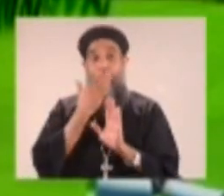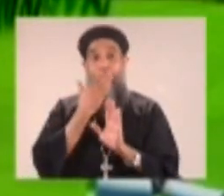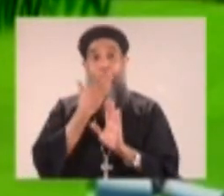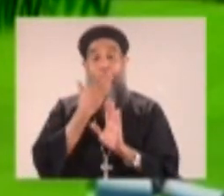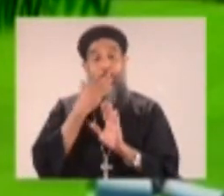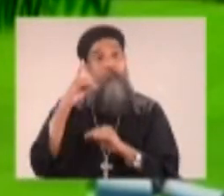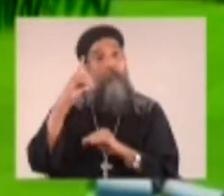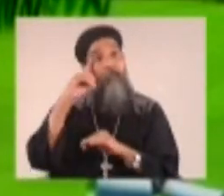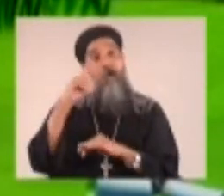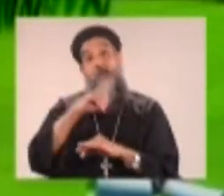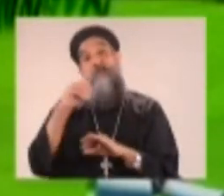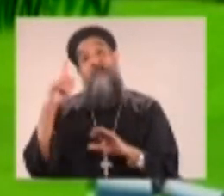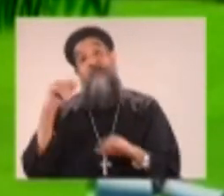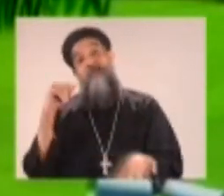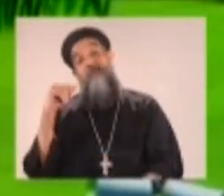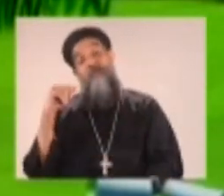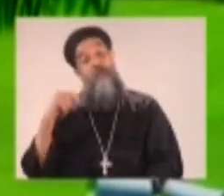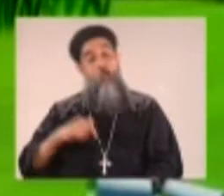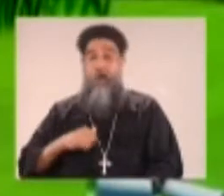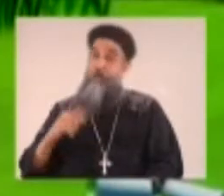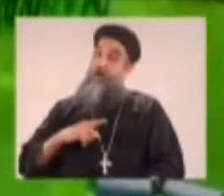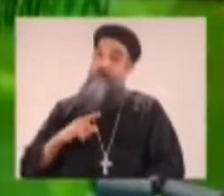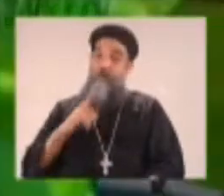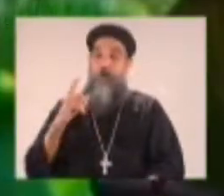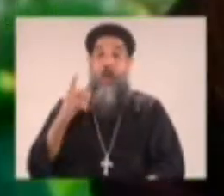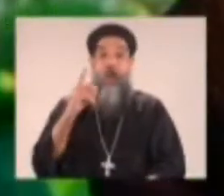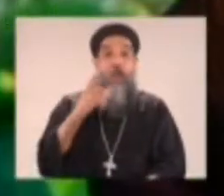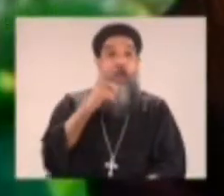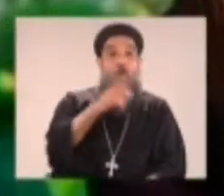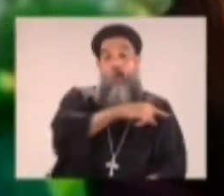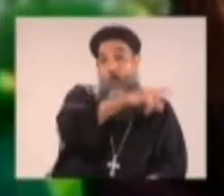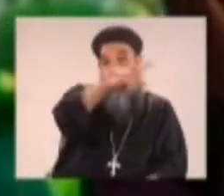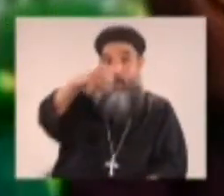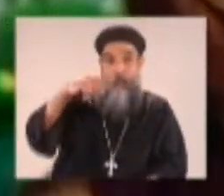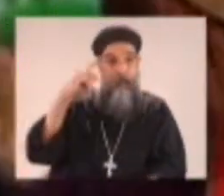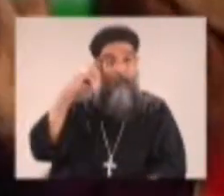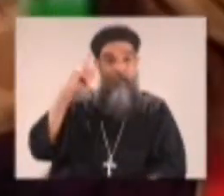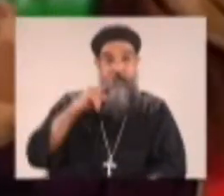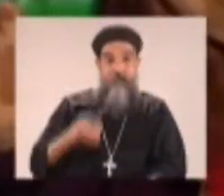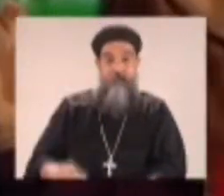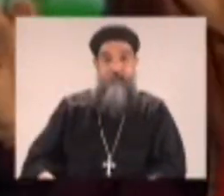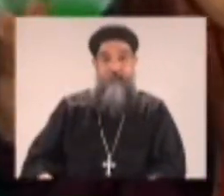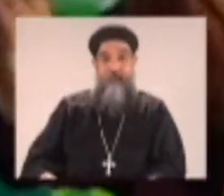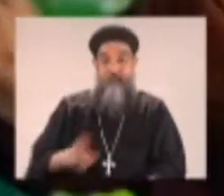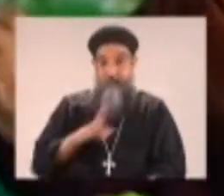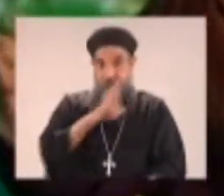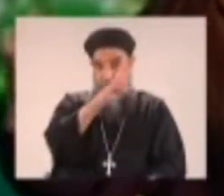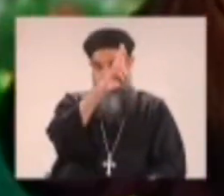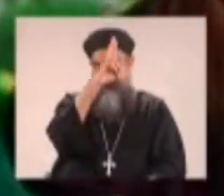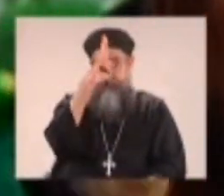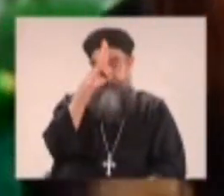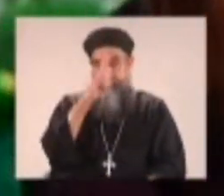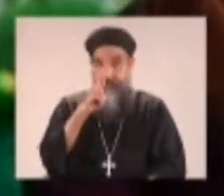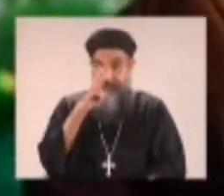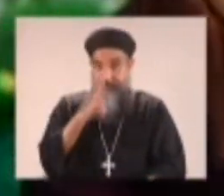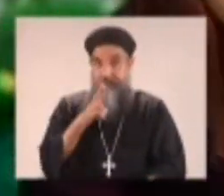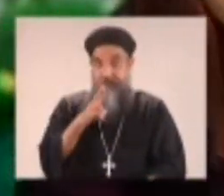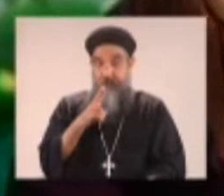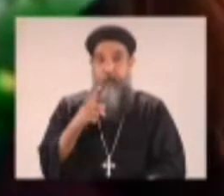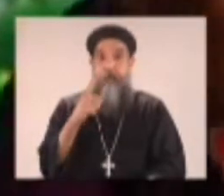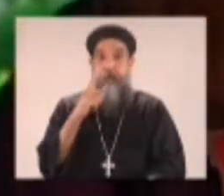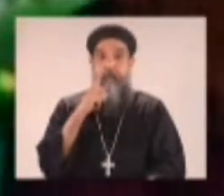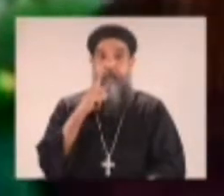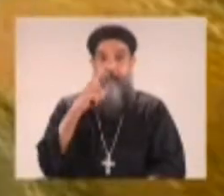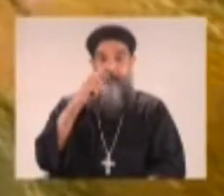ما أعرفش. وأنا كمان ما أعرفش. ولا أنا. أنا هسأل مانو، يمكن هو يعرف إيه اللي